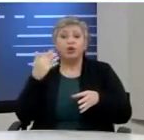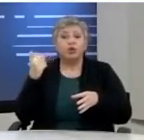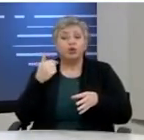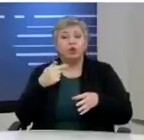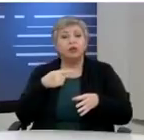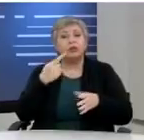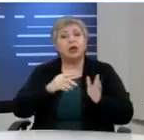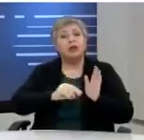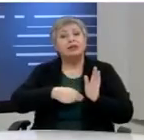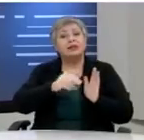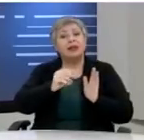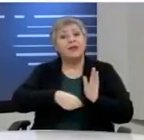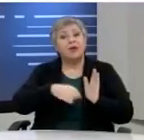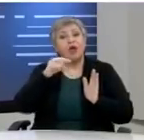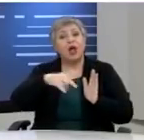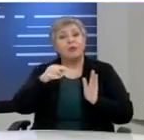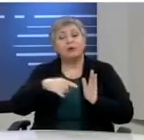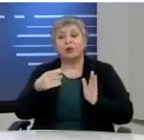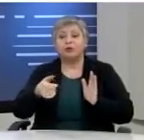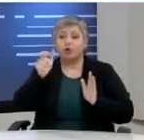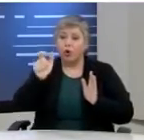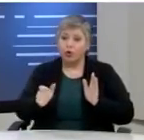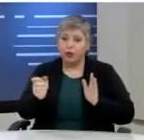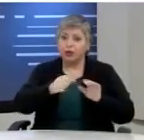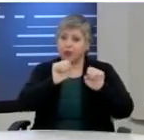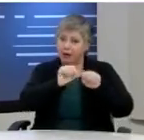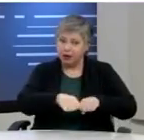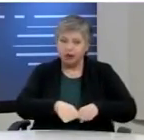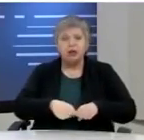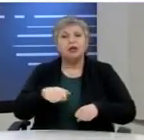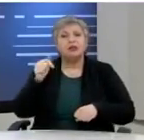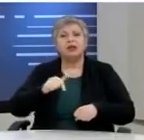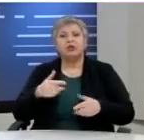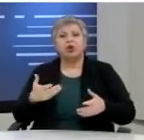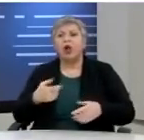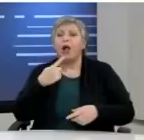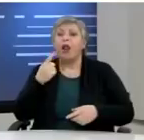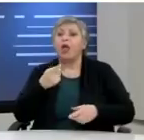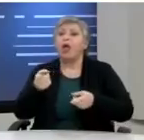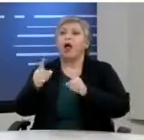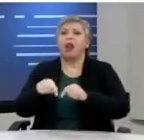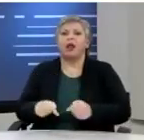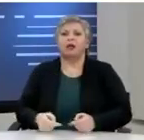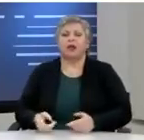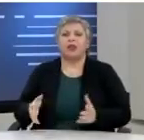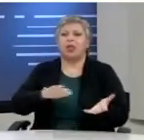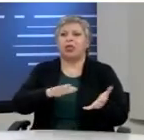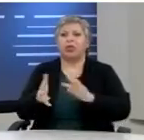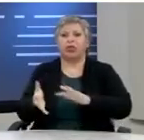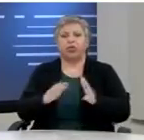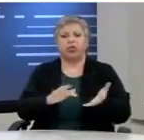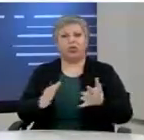των Πρεσπών και άλλα δηλώνει δημόσια. Αυτή είναι η σταθερότητα που σας διακρίνει, κύριοι της Νέας Δημοκρατίας.